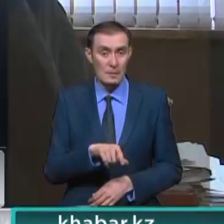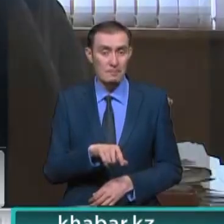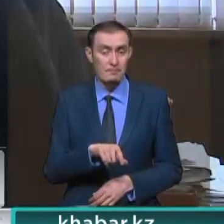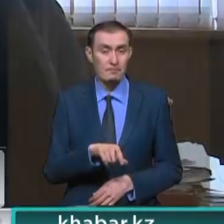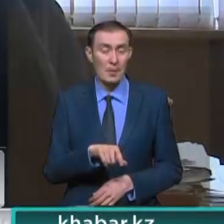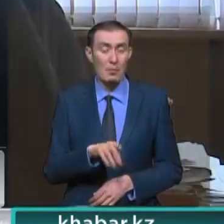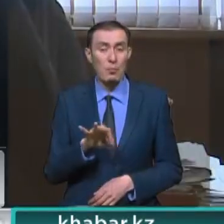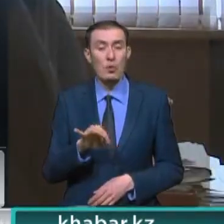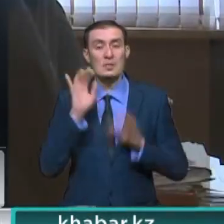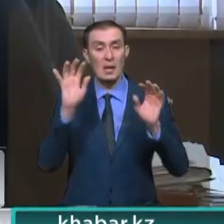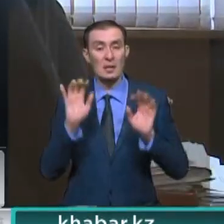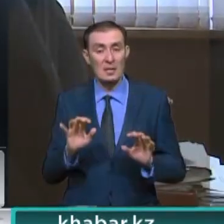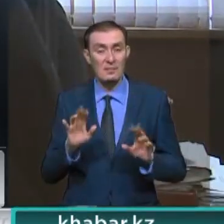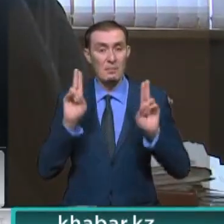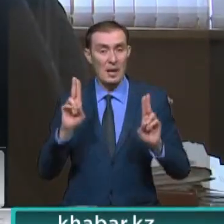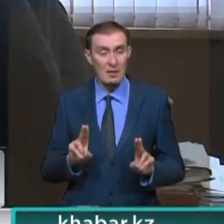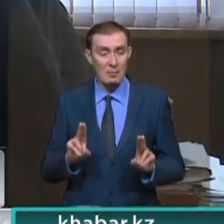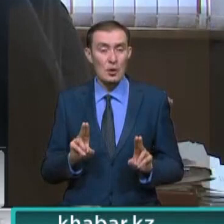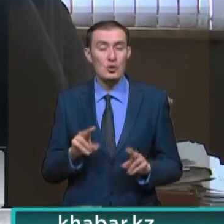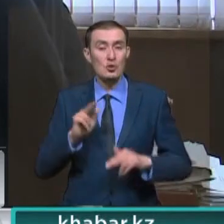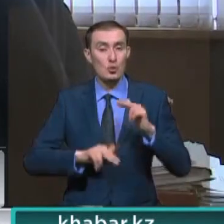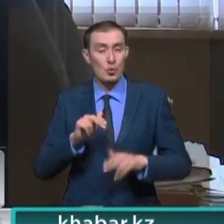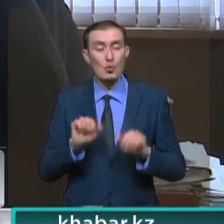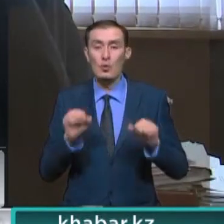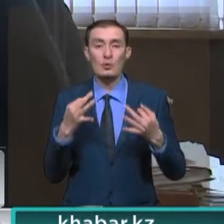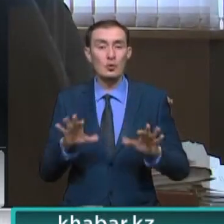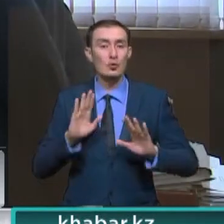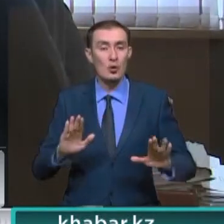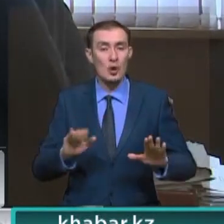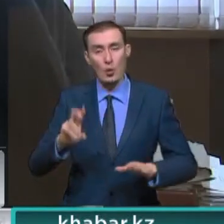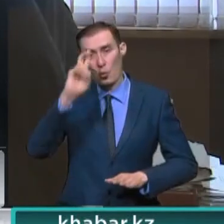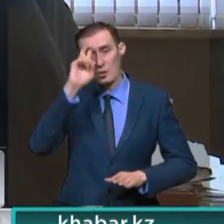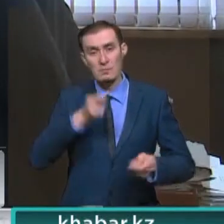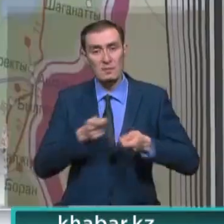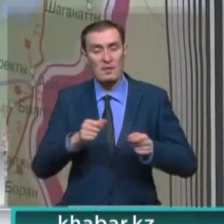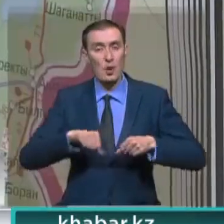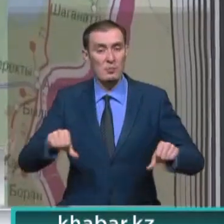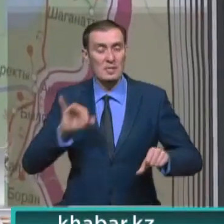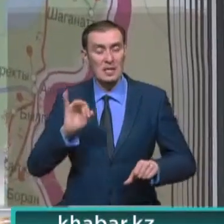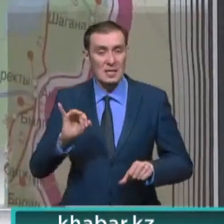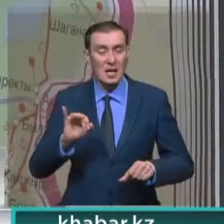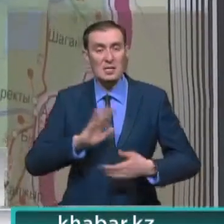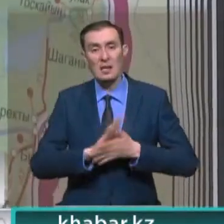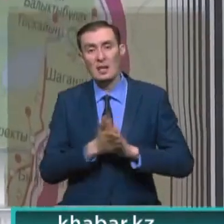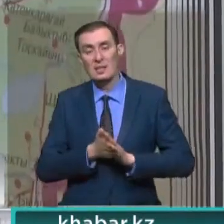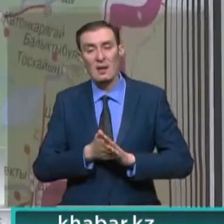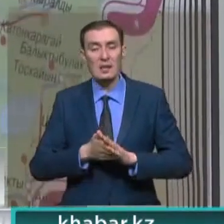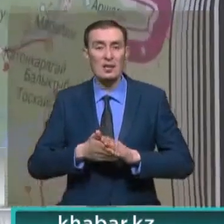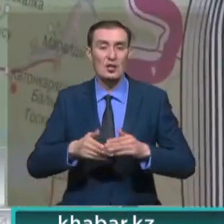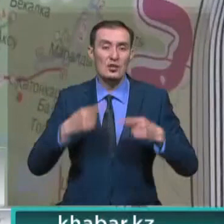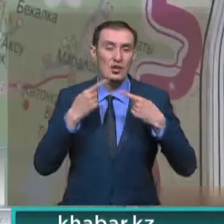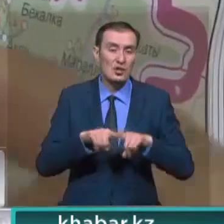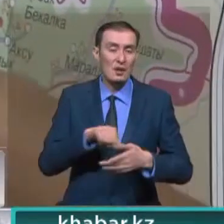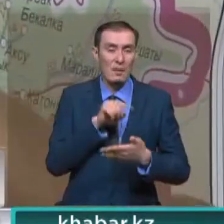правительства. Согласно законодательным нормам, большую стройку вправе одобрить лишь правительственная комиссия. И процесс согласования технических